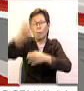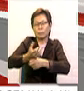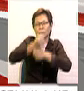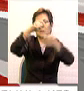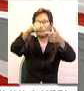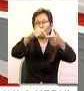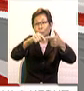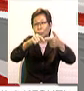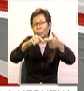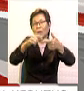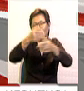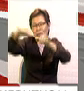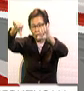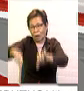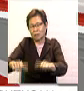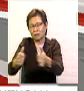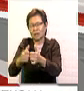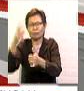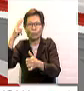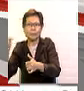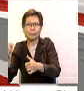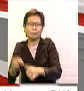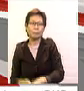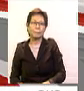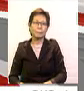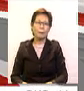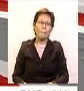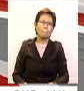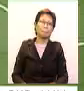naik juara setelah tewas dengan Vietnam.